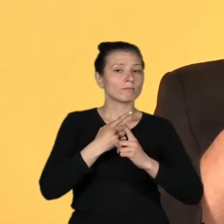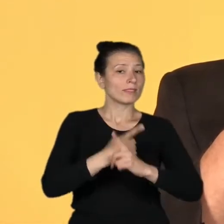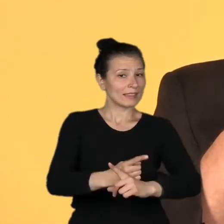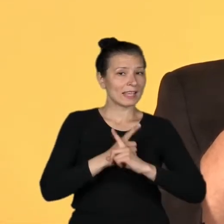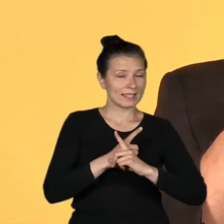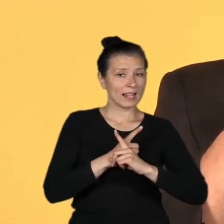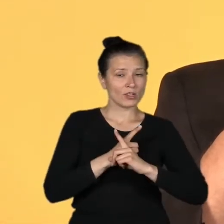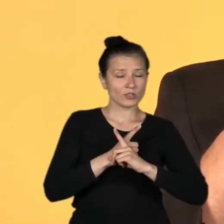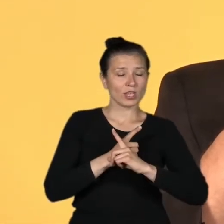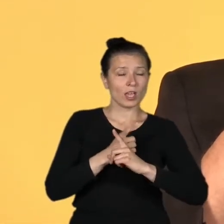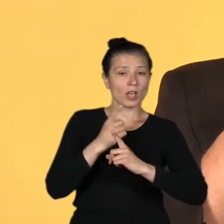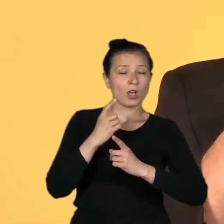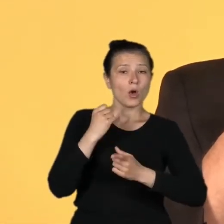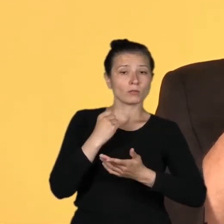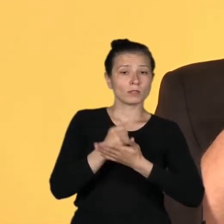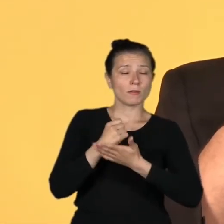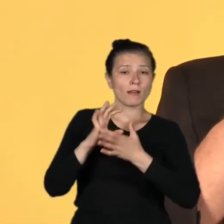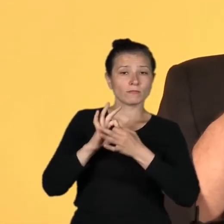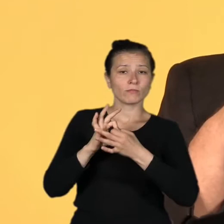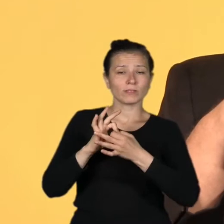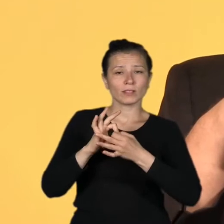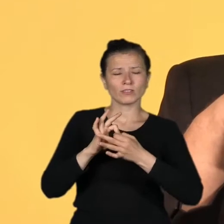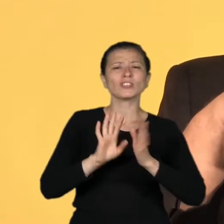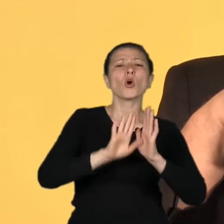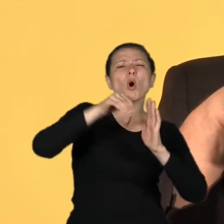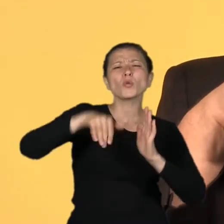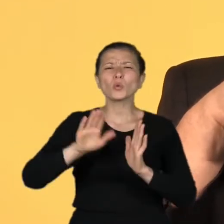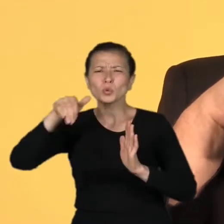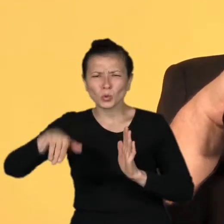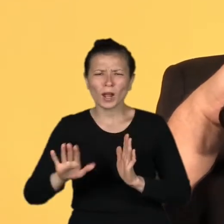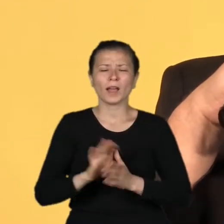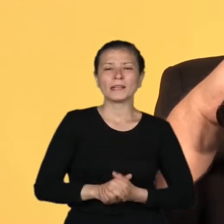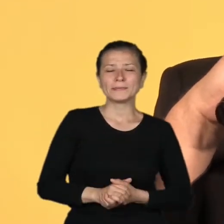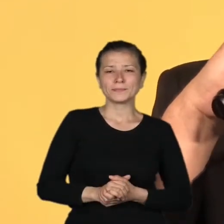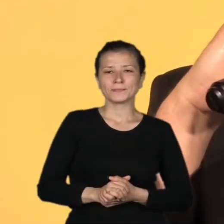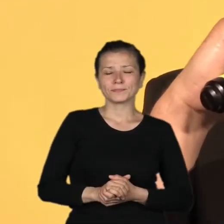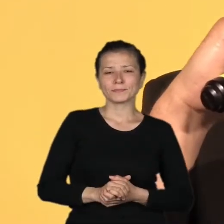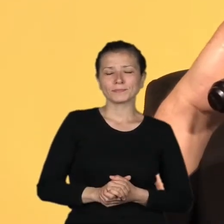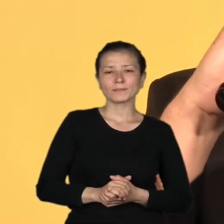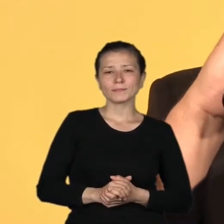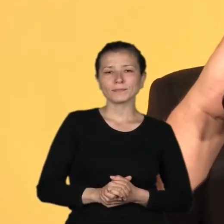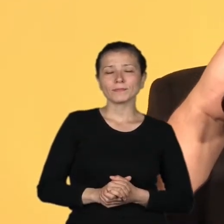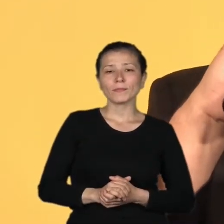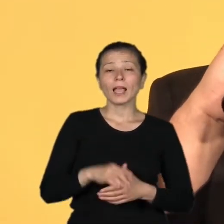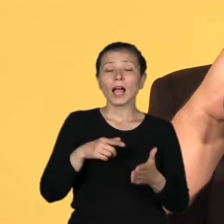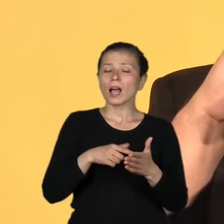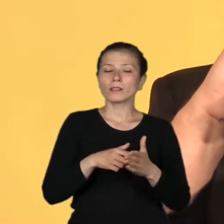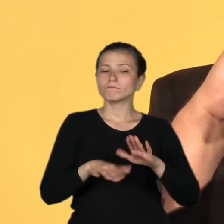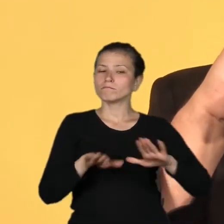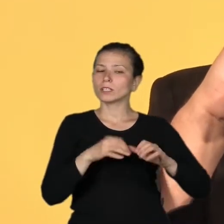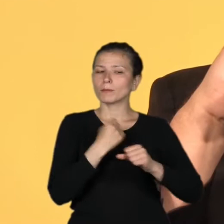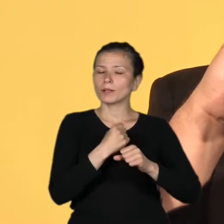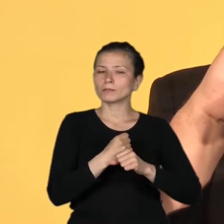uniezależniali się trochę od tych kwestii związanych z tymi wahaniami koniunkturalnymi na przykład. Natomiast te miejsca muszą